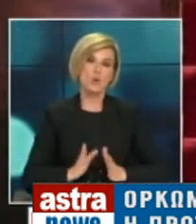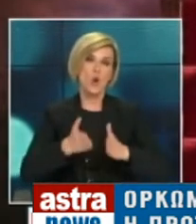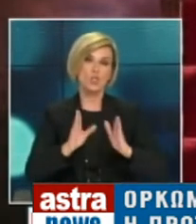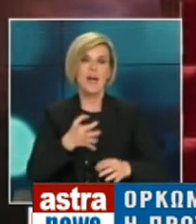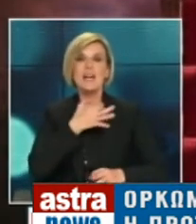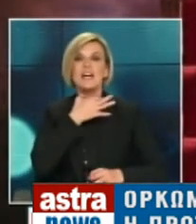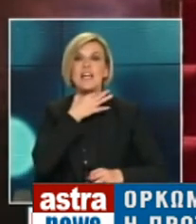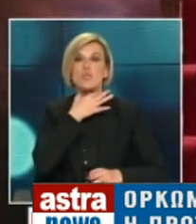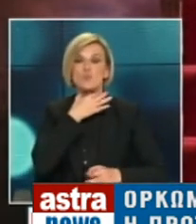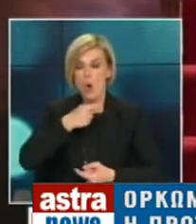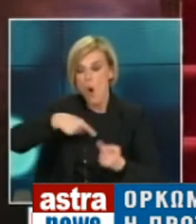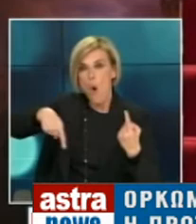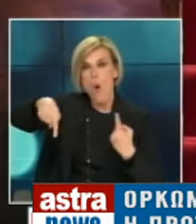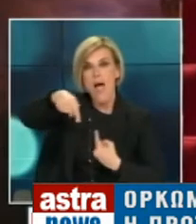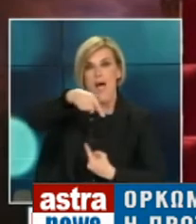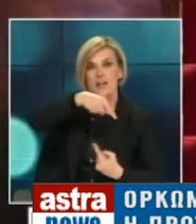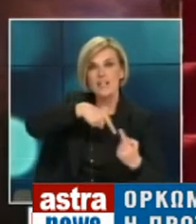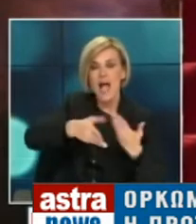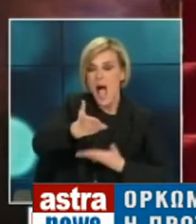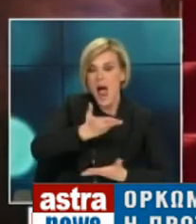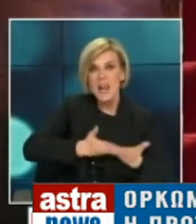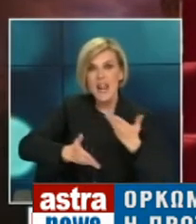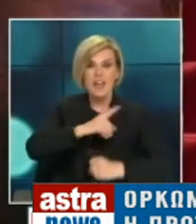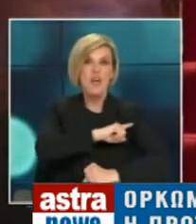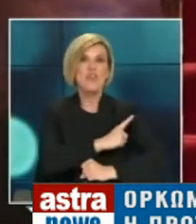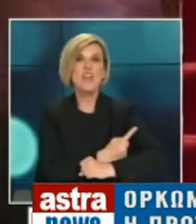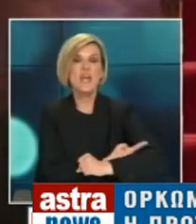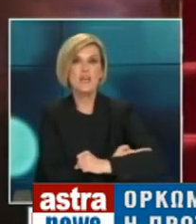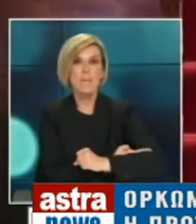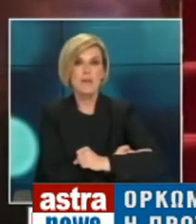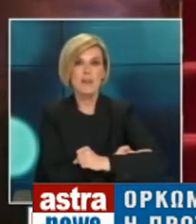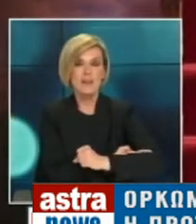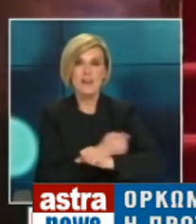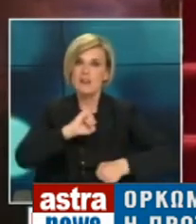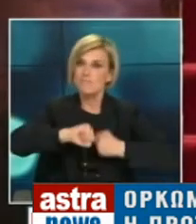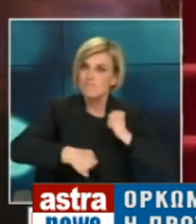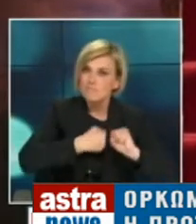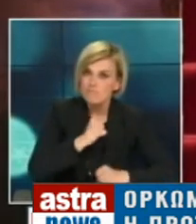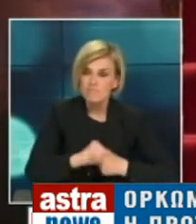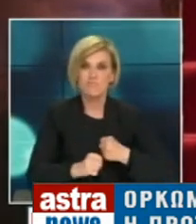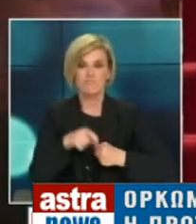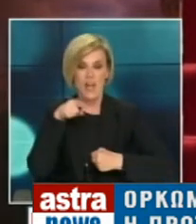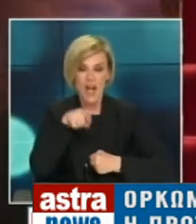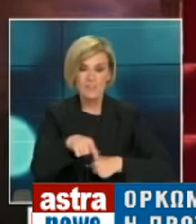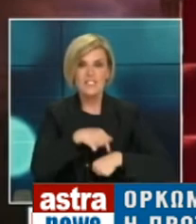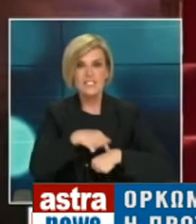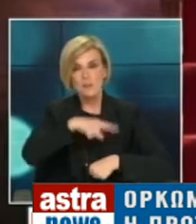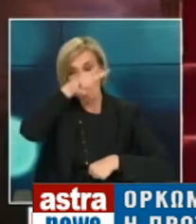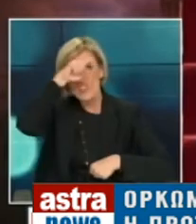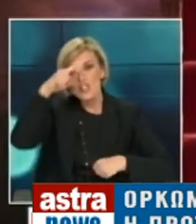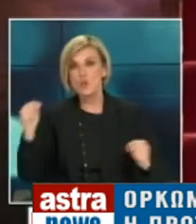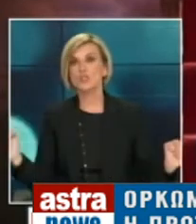ο ένας τον άλλον, θα χρειαστούμε αλλήλους, όλη μας την ισχύ για να δράσουμε μέσα από αυτόν τον χαλεπό